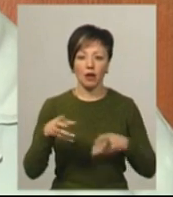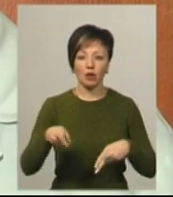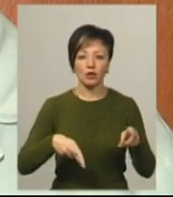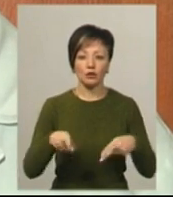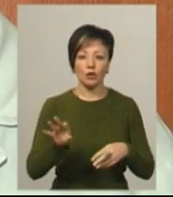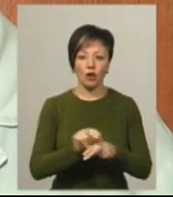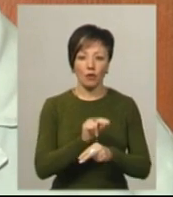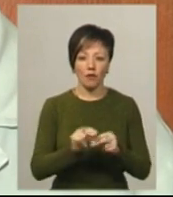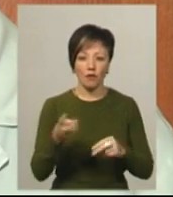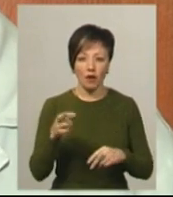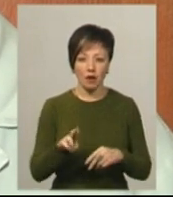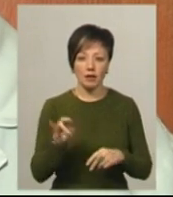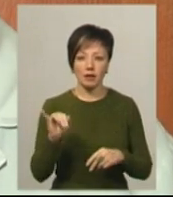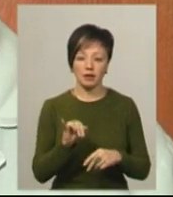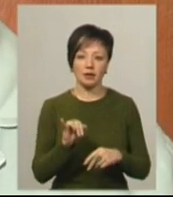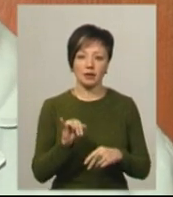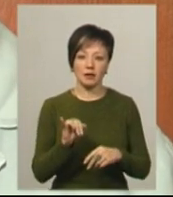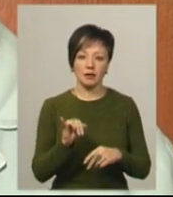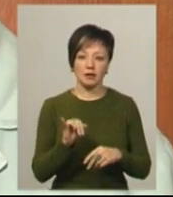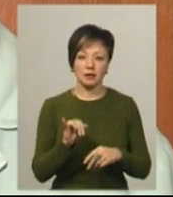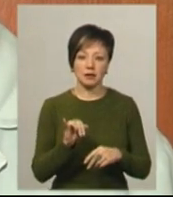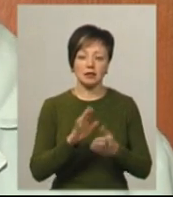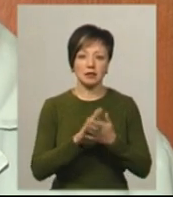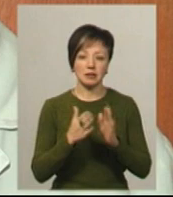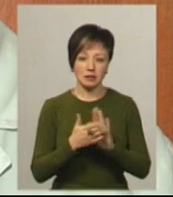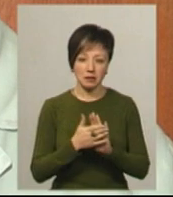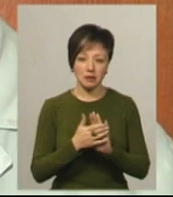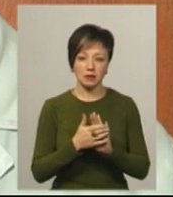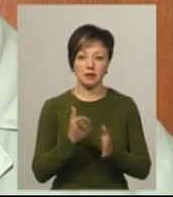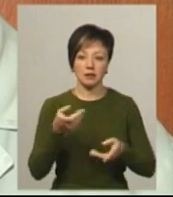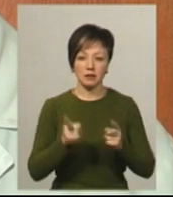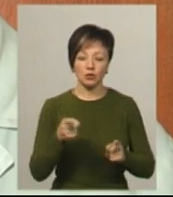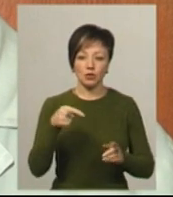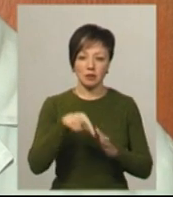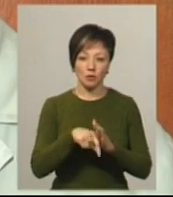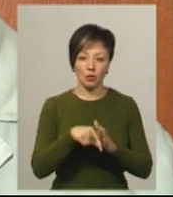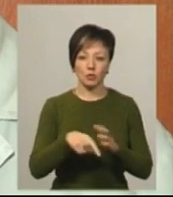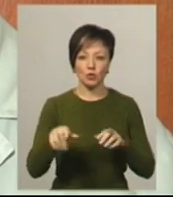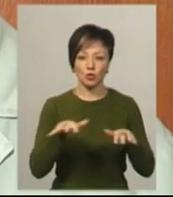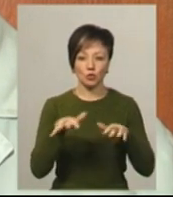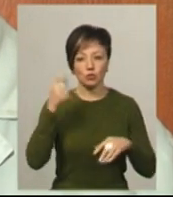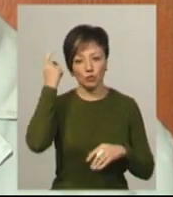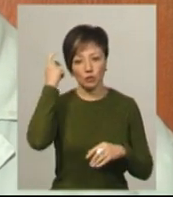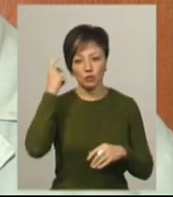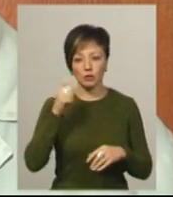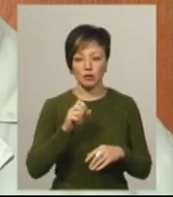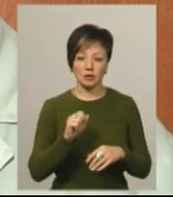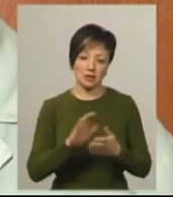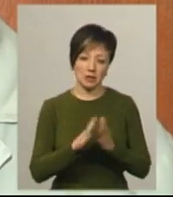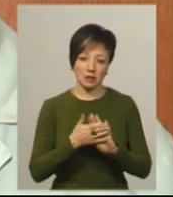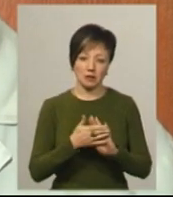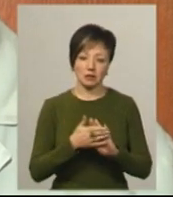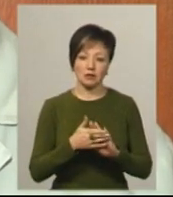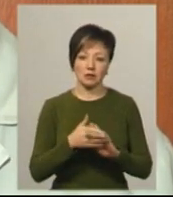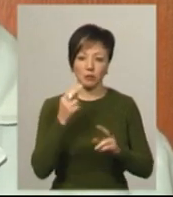і в статусі неврологічно є дійсно симптоми струсу головного мозку. Стан